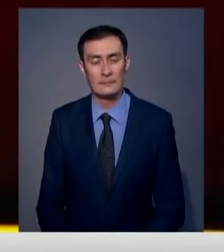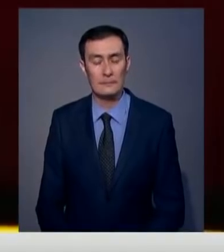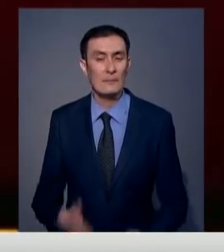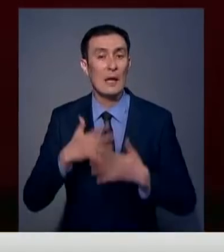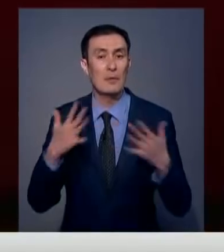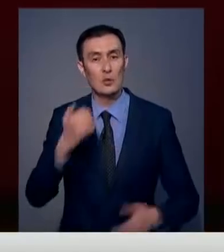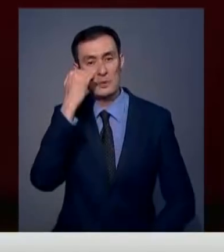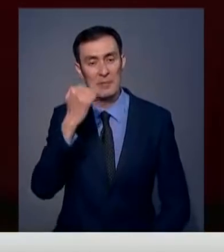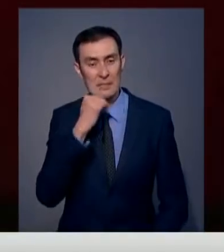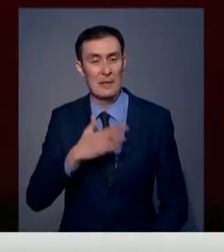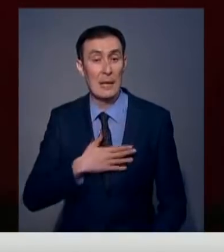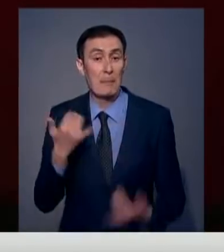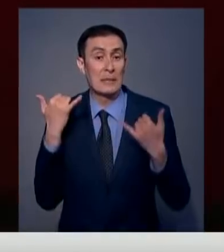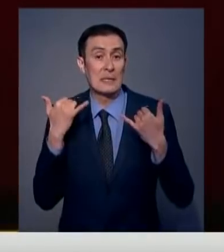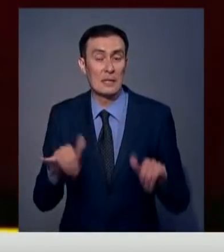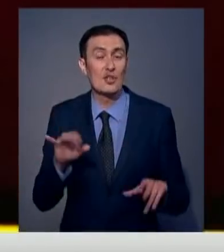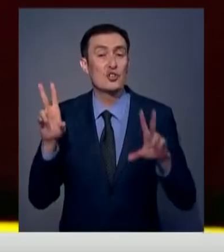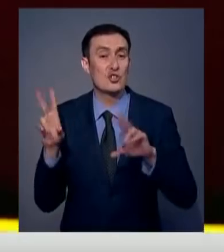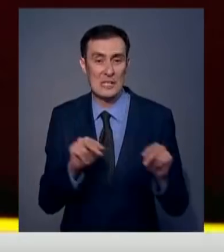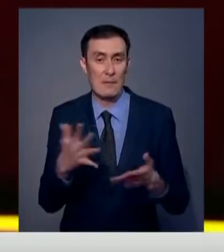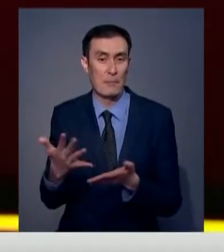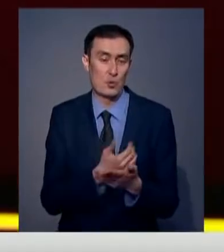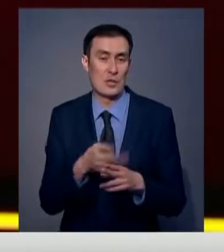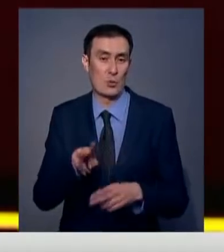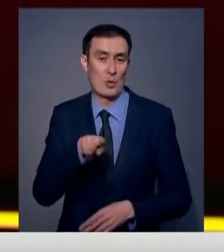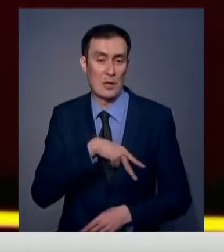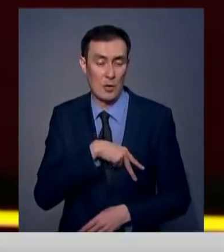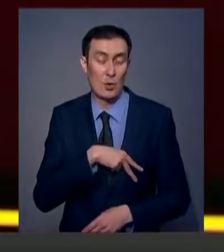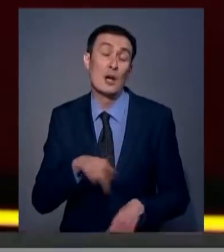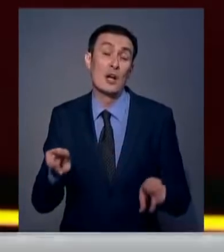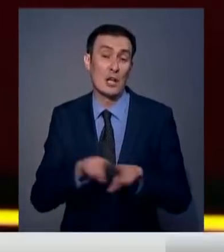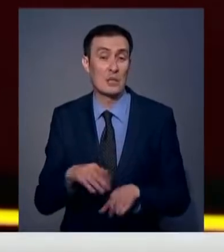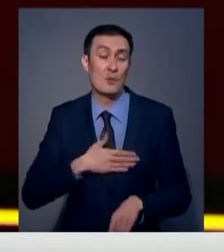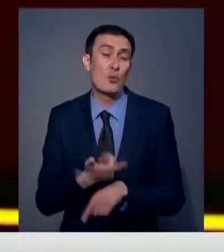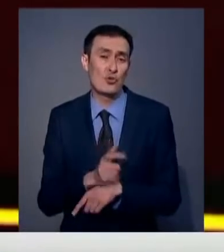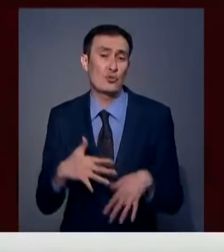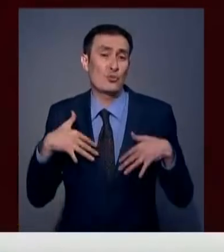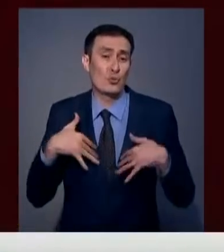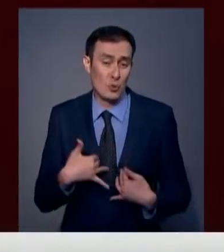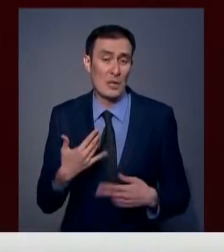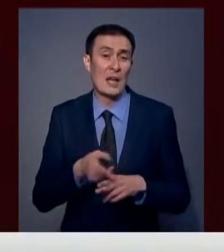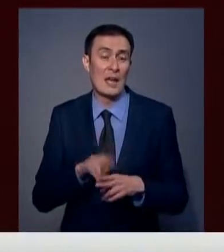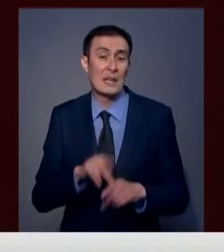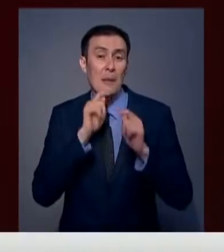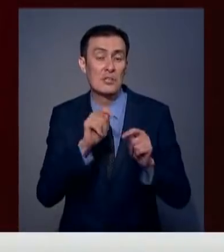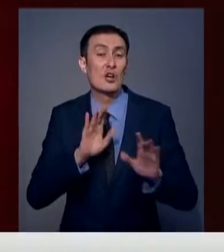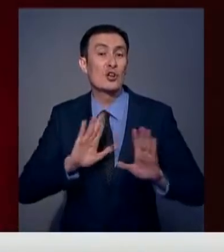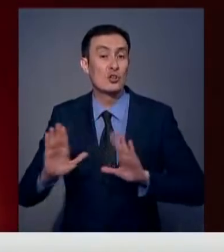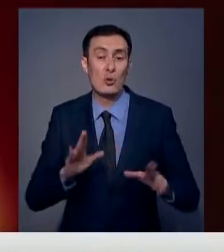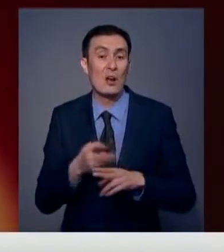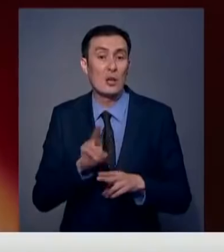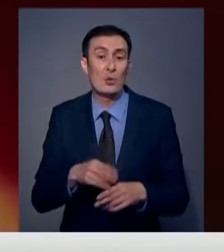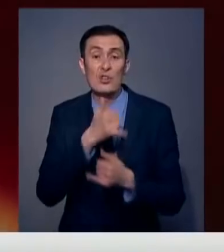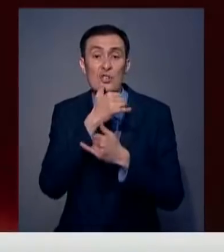Большое спасибо. Я потрясена и счастлива получить эту награду. В то же время мне очень грустно, так как это приз режиссера, который не смог